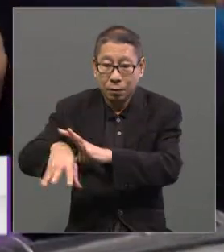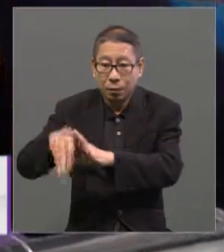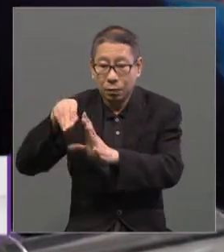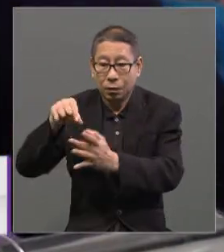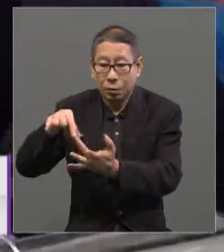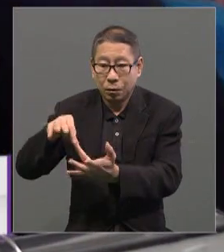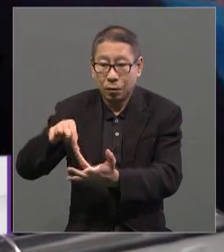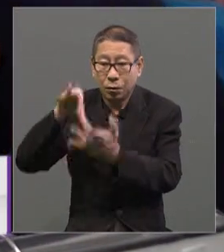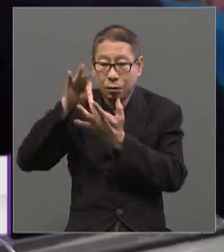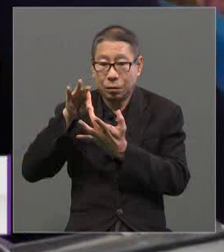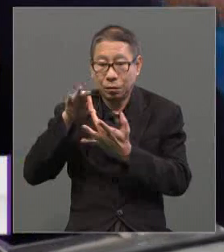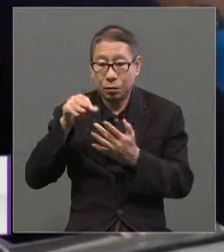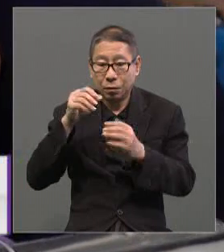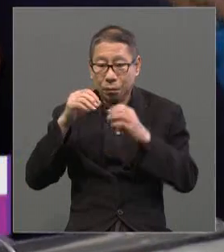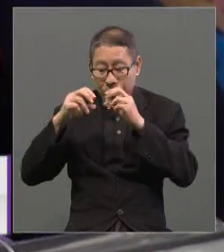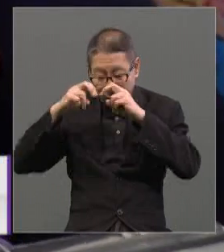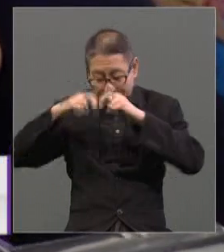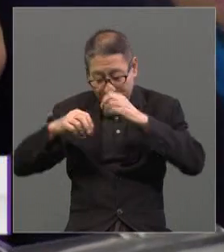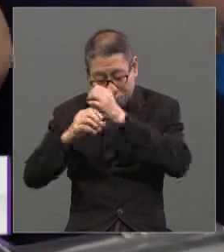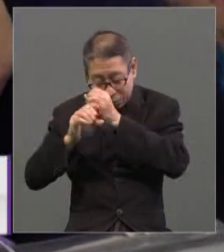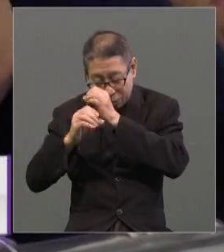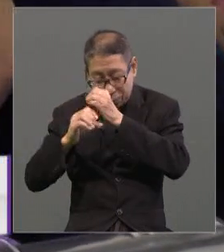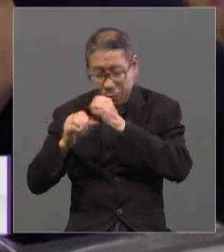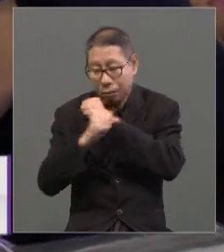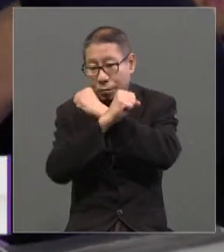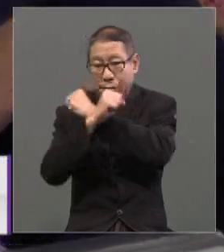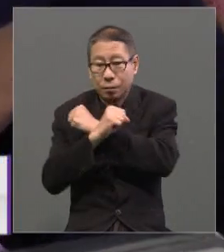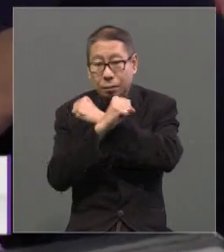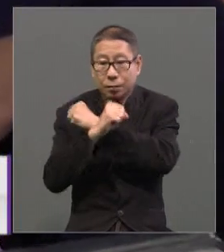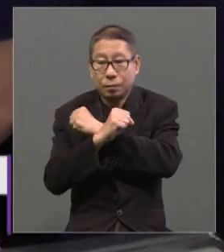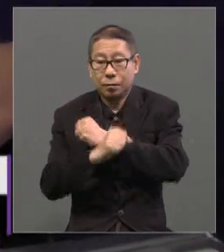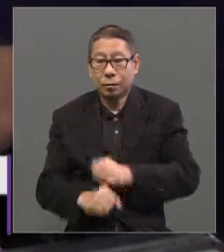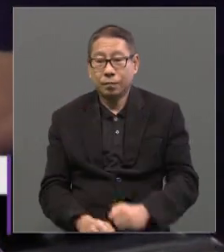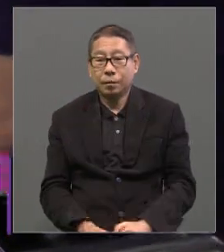จะกำหนดมาตรการป้องกันและควบคุมการระบาดต่อไปครับ